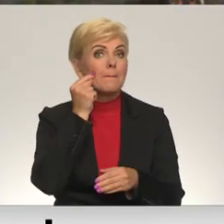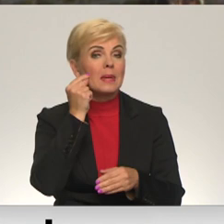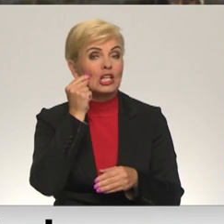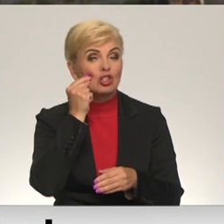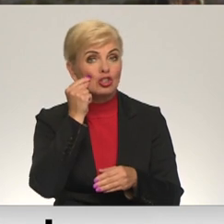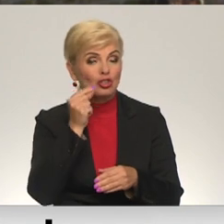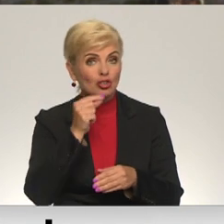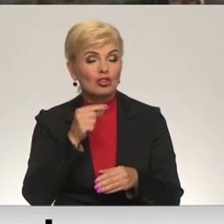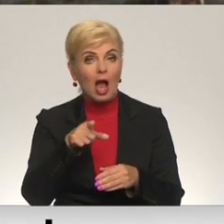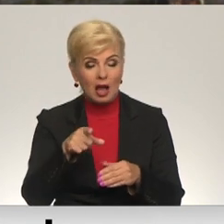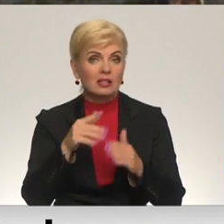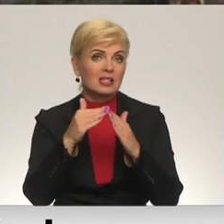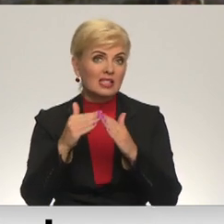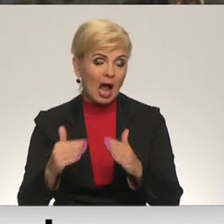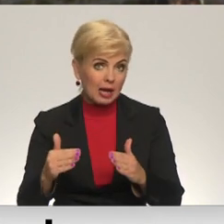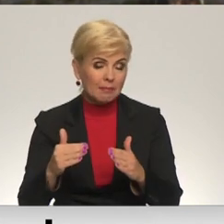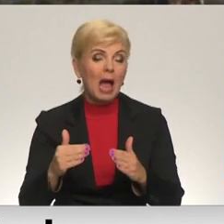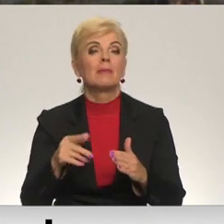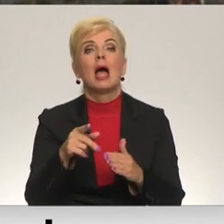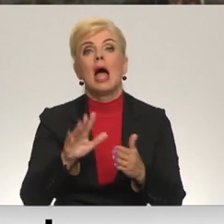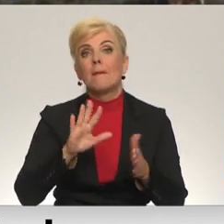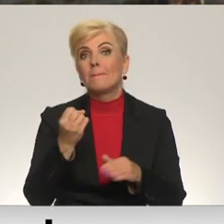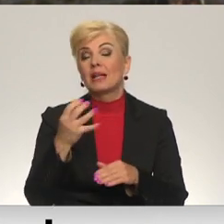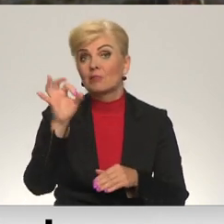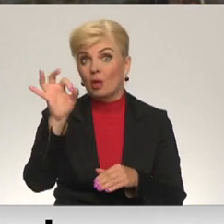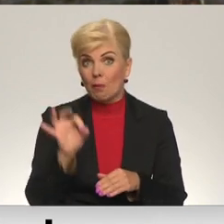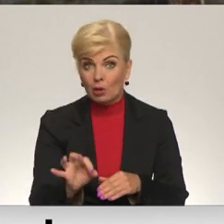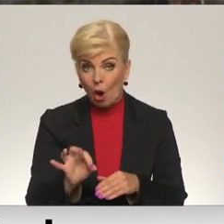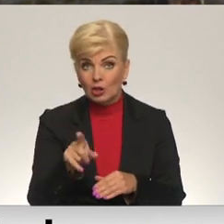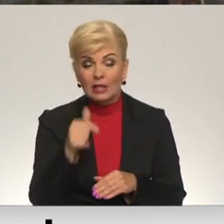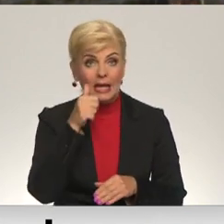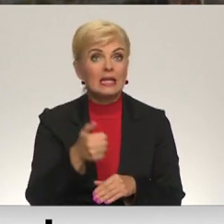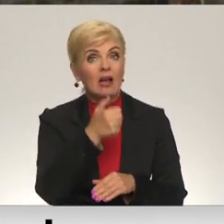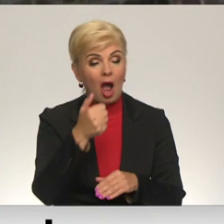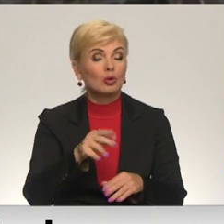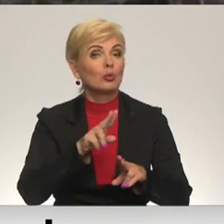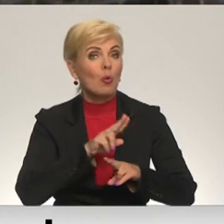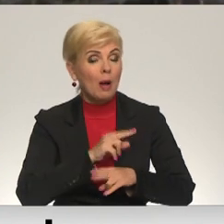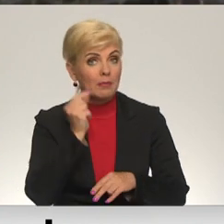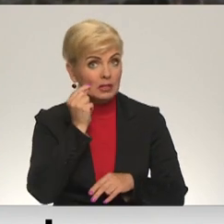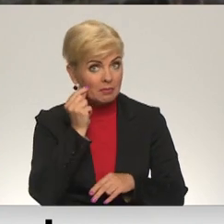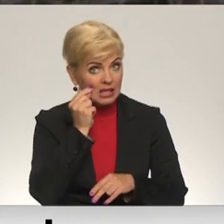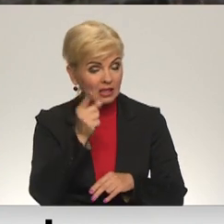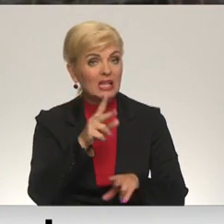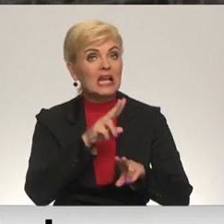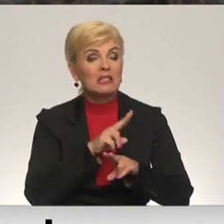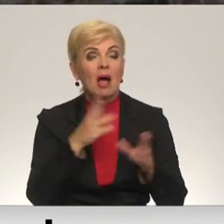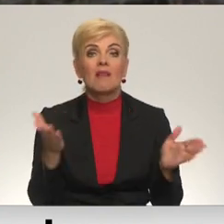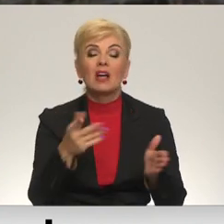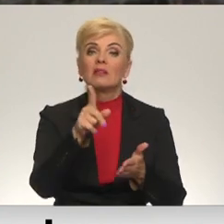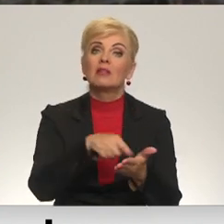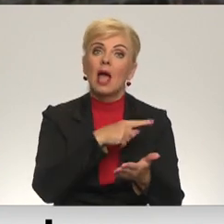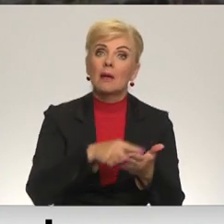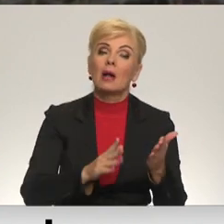liecina Latvijas biškopības biedrības dati. Aptuveni 15% no tām ik gadu iet bojā. Bišu izmiršana veicina gan nepareiz